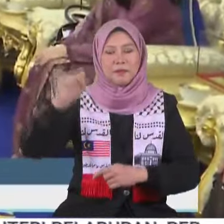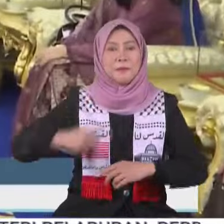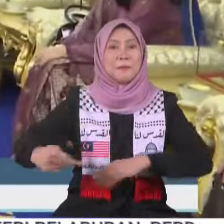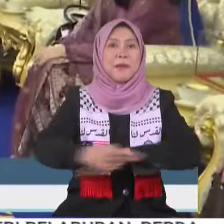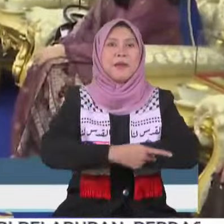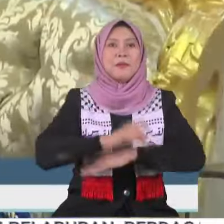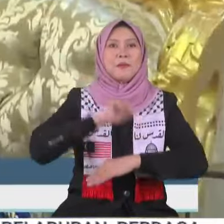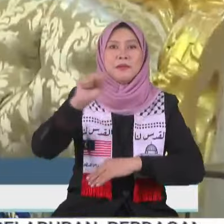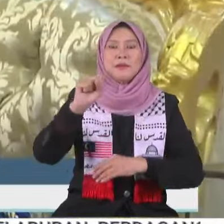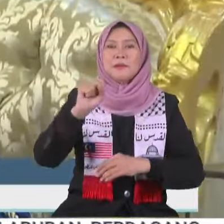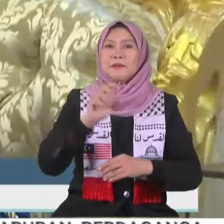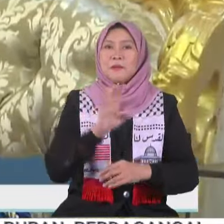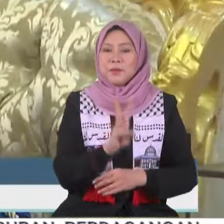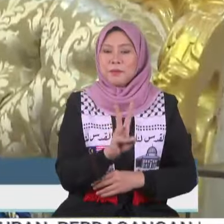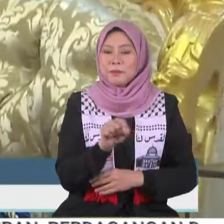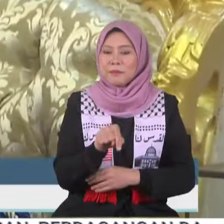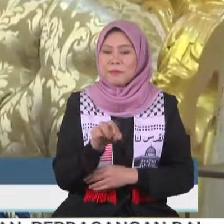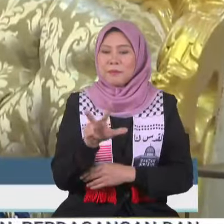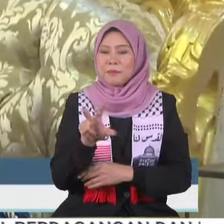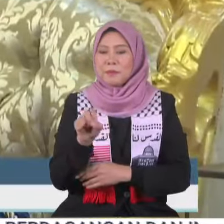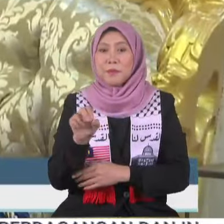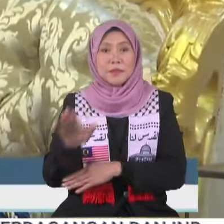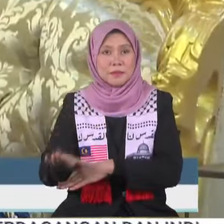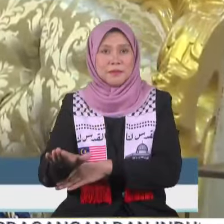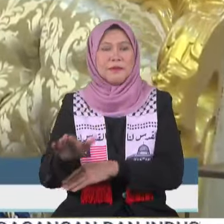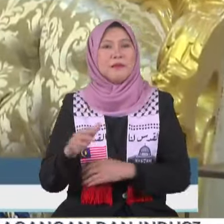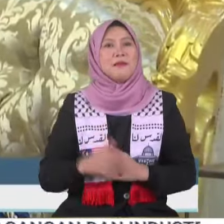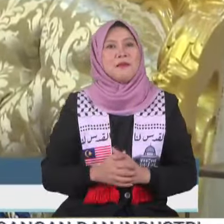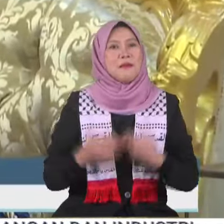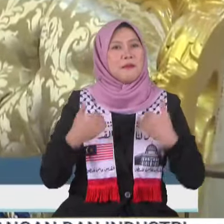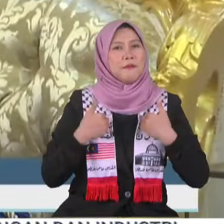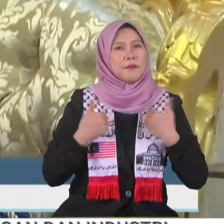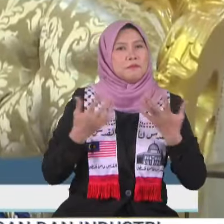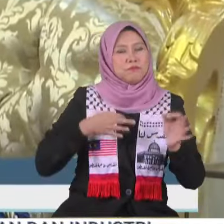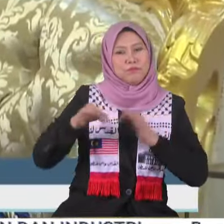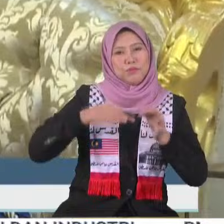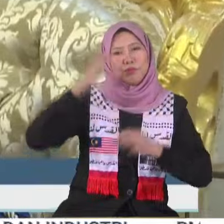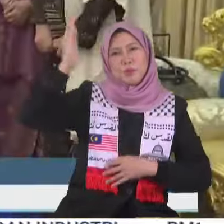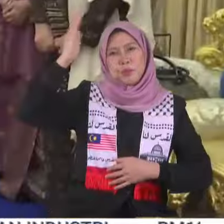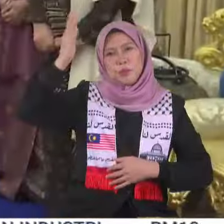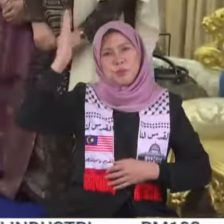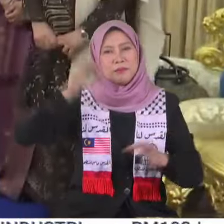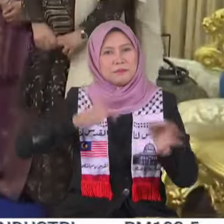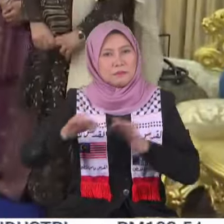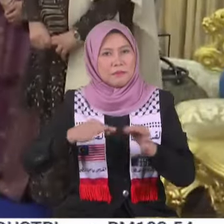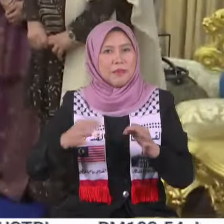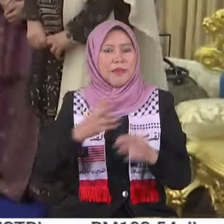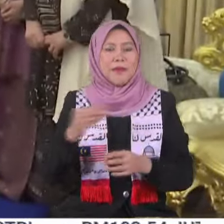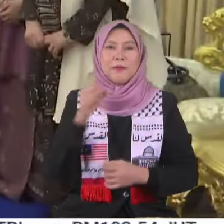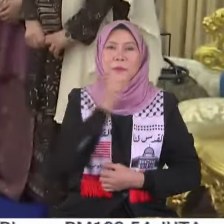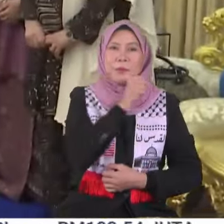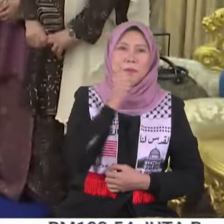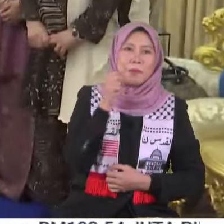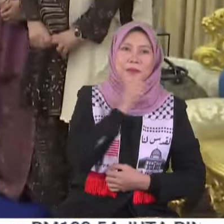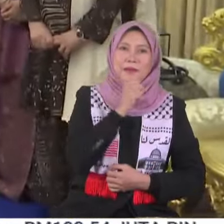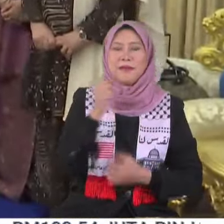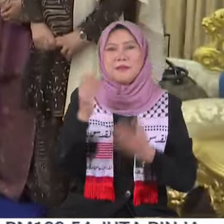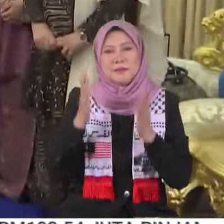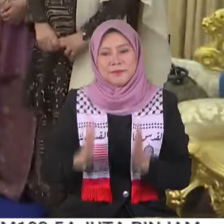bermula 6.30 minit petang. Ia termasuk pendedahan mengenai kemerdekaan Sabah selain persembahan hiburan daripada